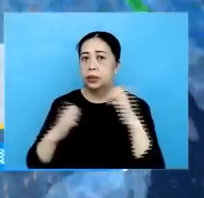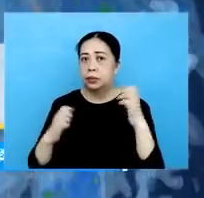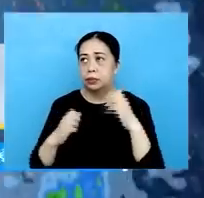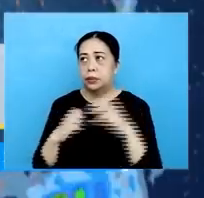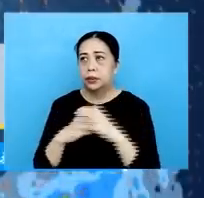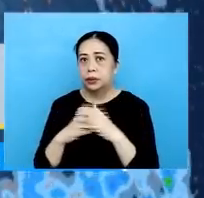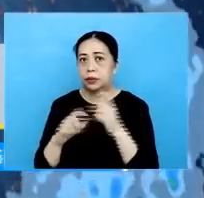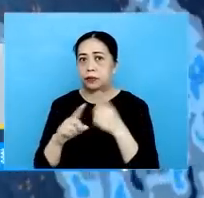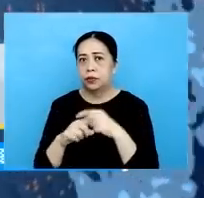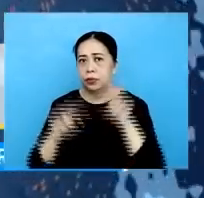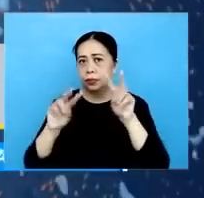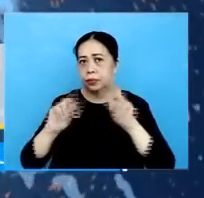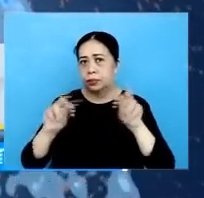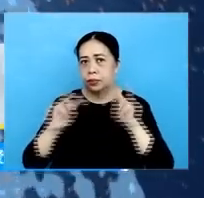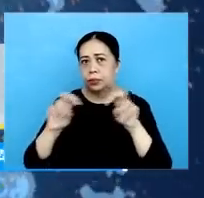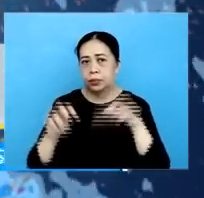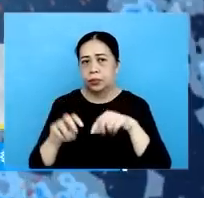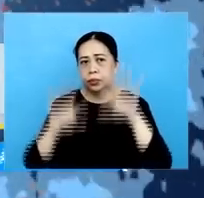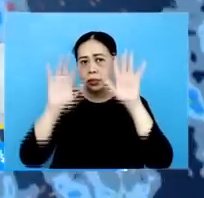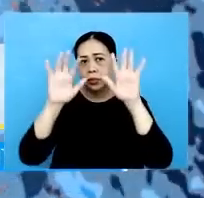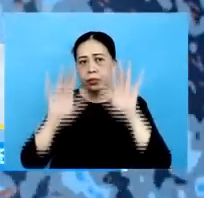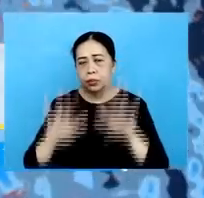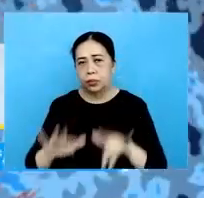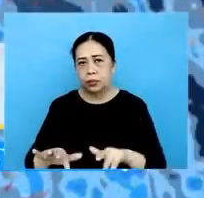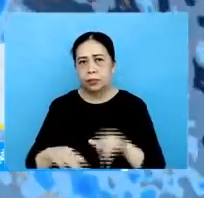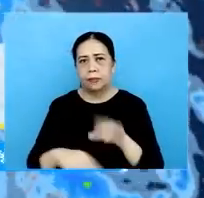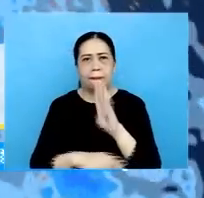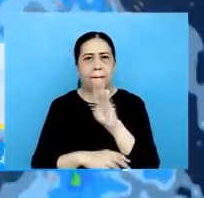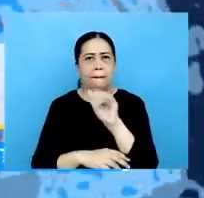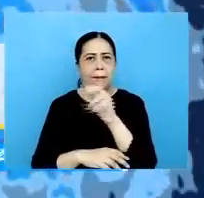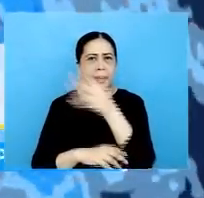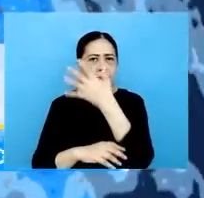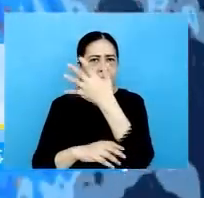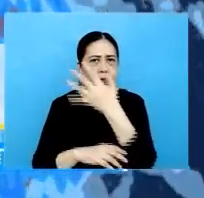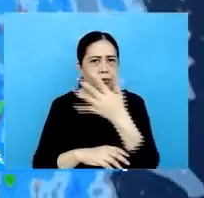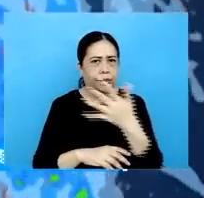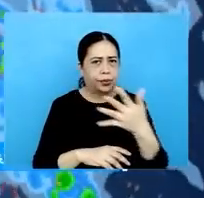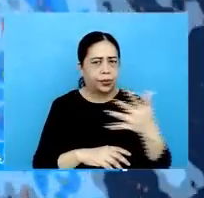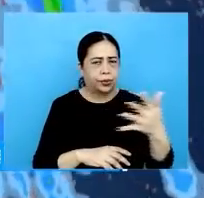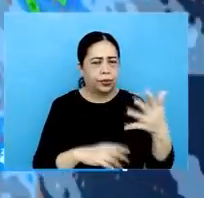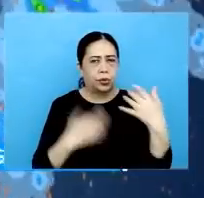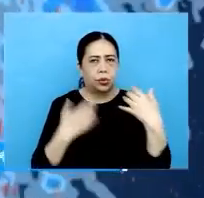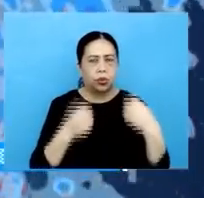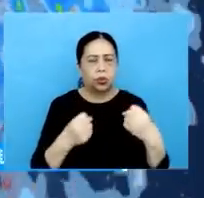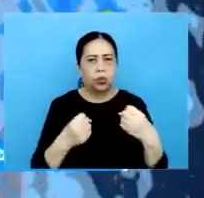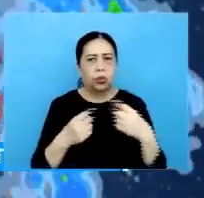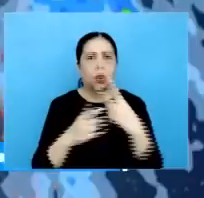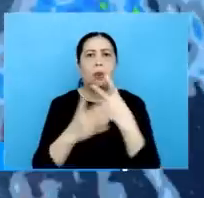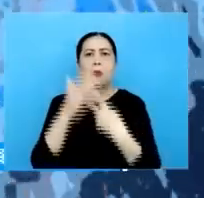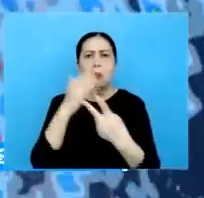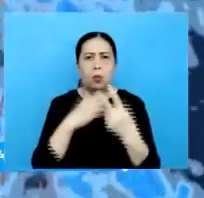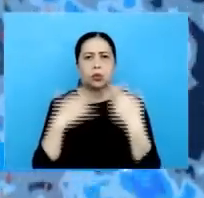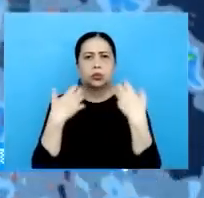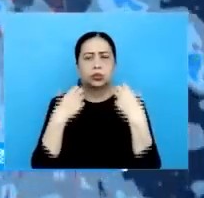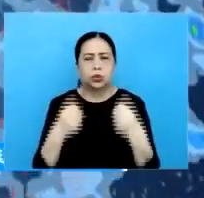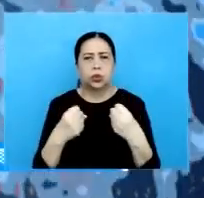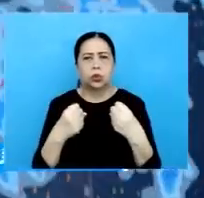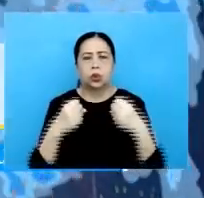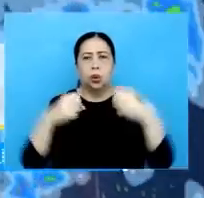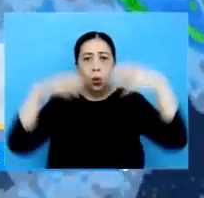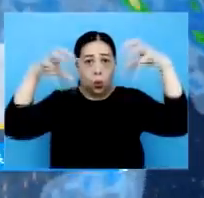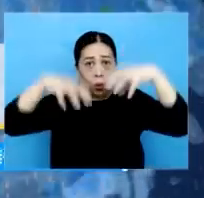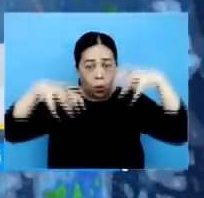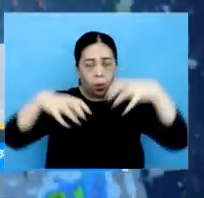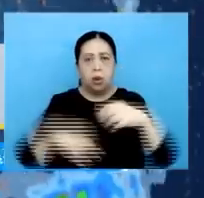base sa ating analysis, yung rain bands ni Mawar as well as yung direktang lakas ng hangin nito. So both malakas na hangin at ulan po ang